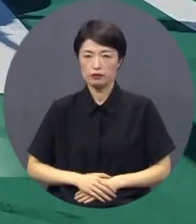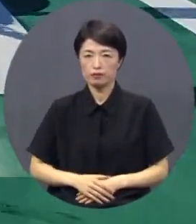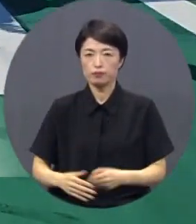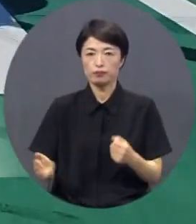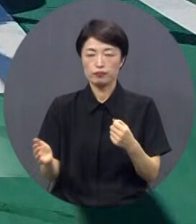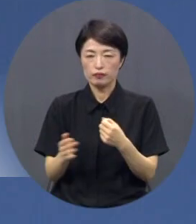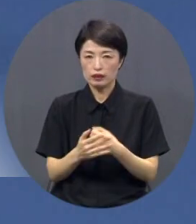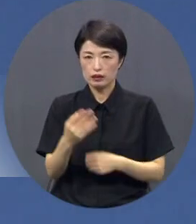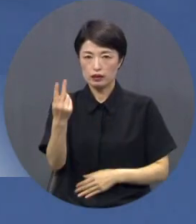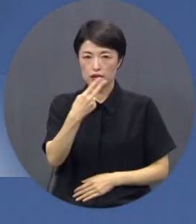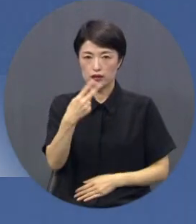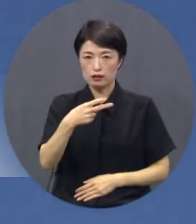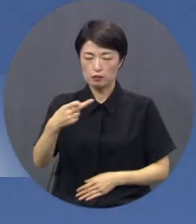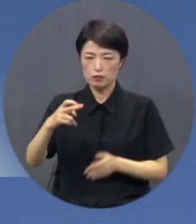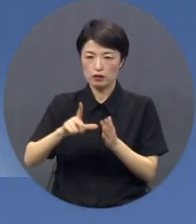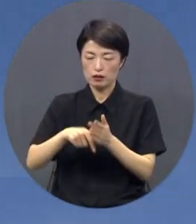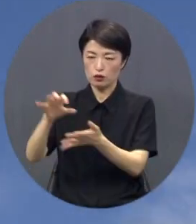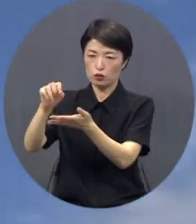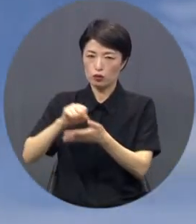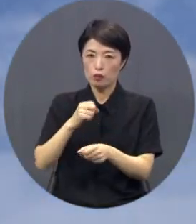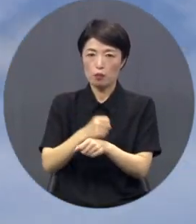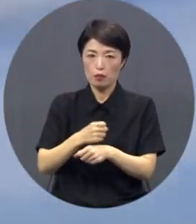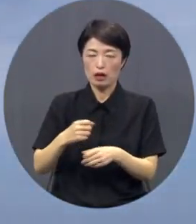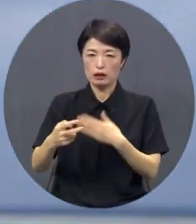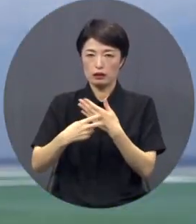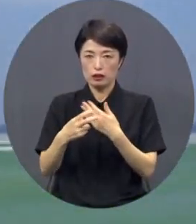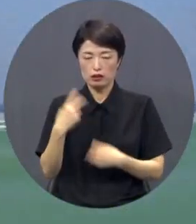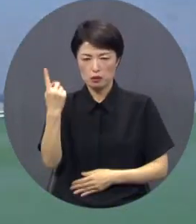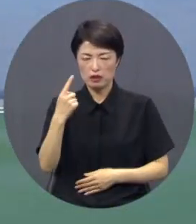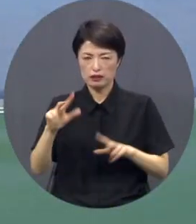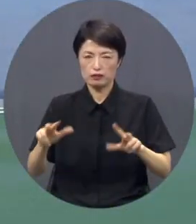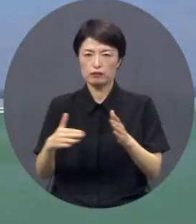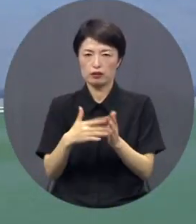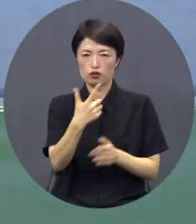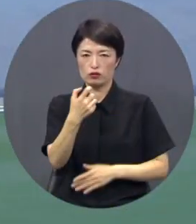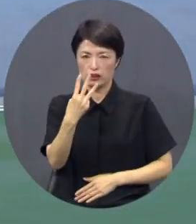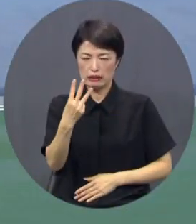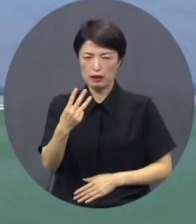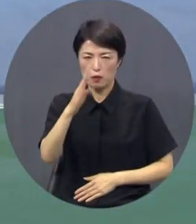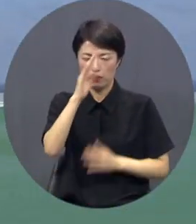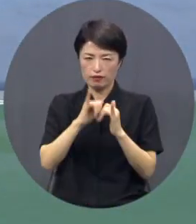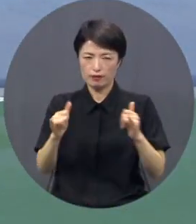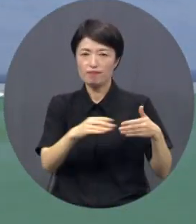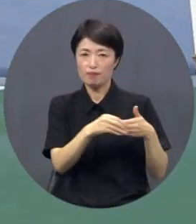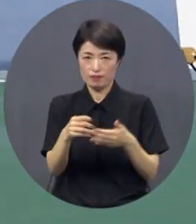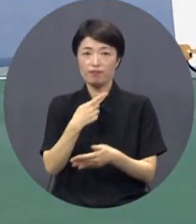도입된 닥터 헬기는 지금까지 63차례 응급환자를 이송했습니다.